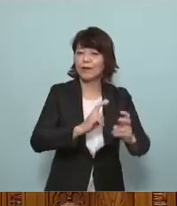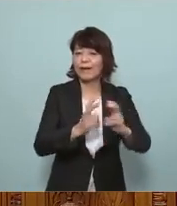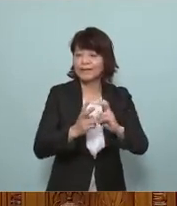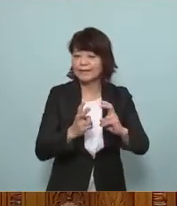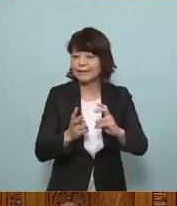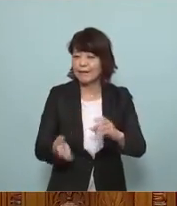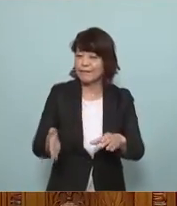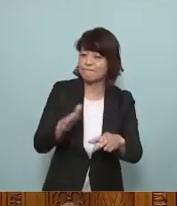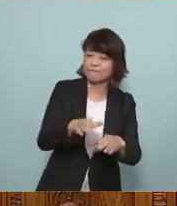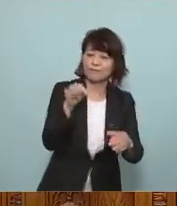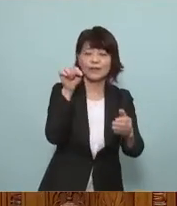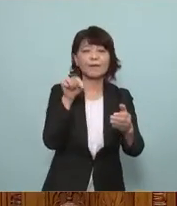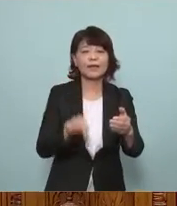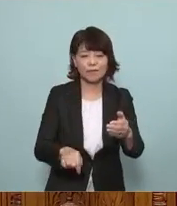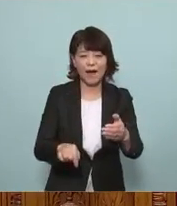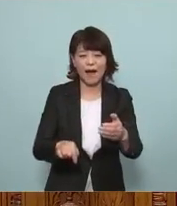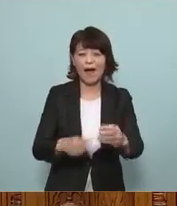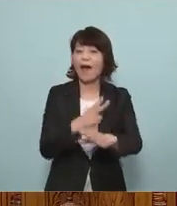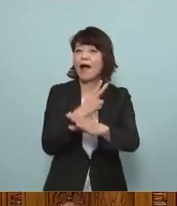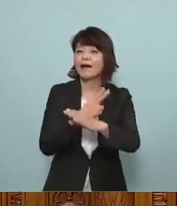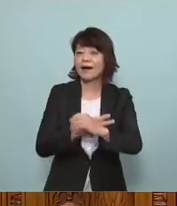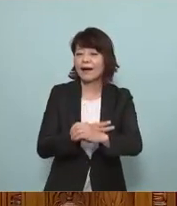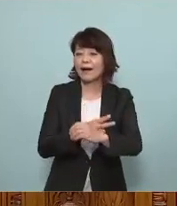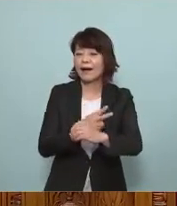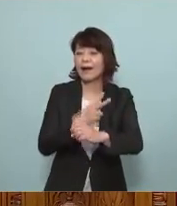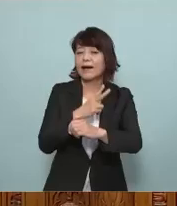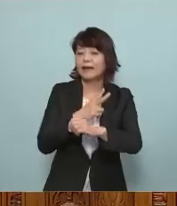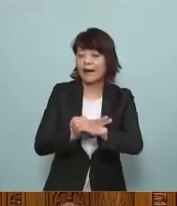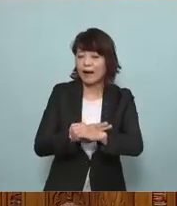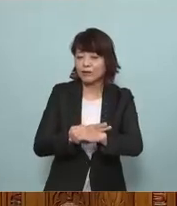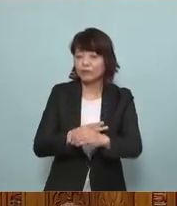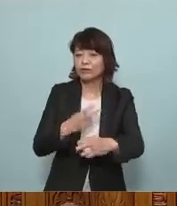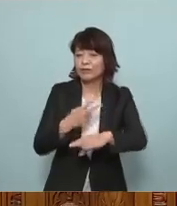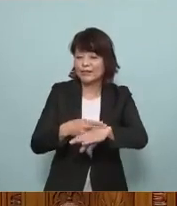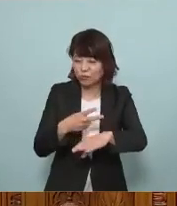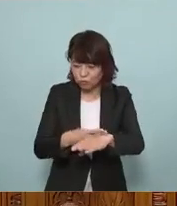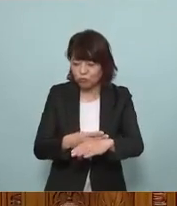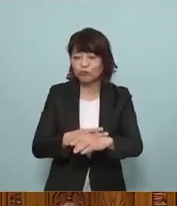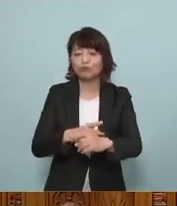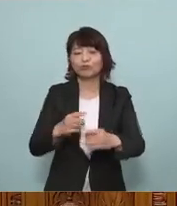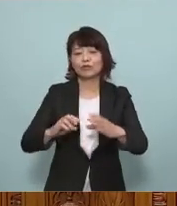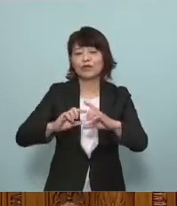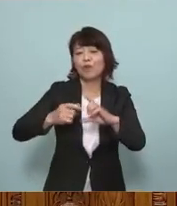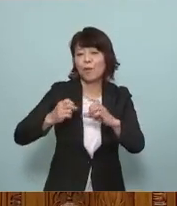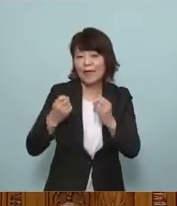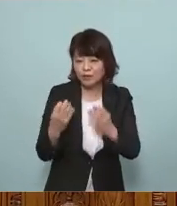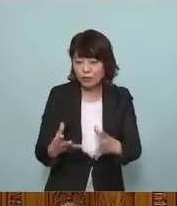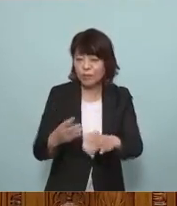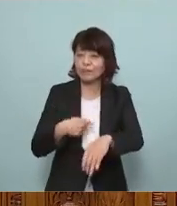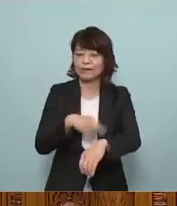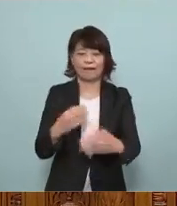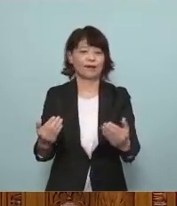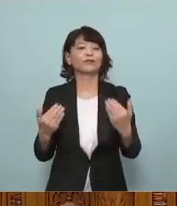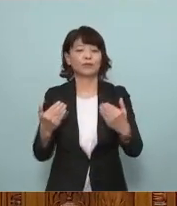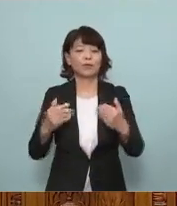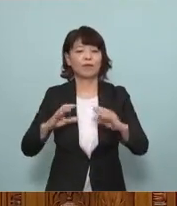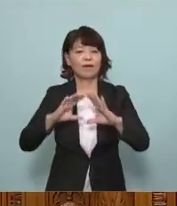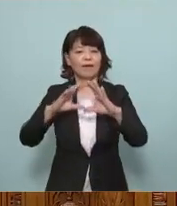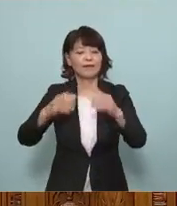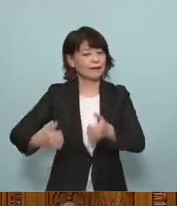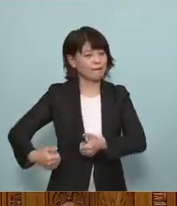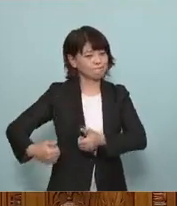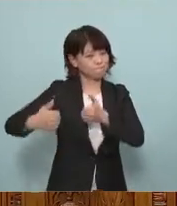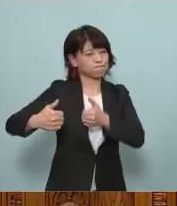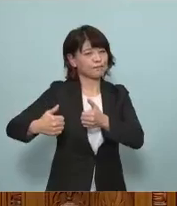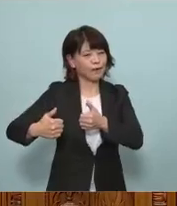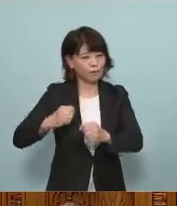ていくためには、科学技術イノベーションの力が不可欠です。世界と伍する研究大学を作るため、